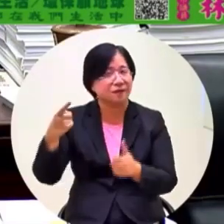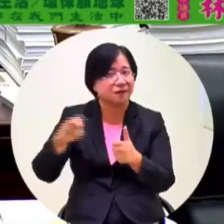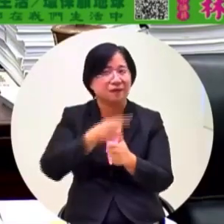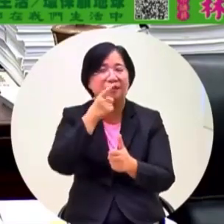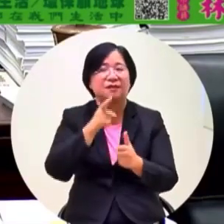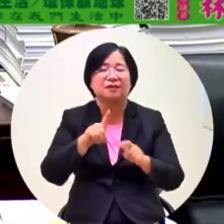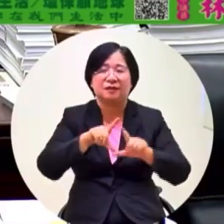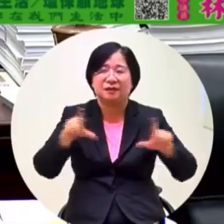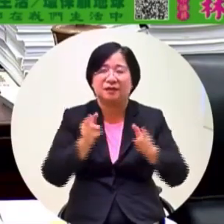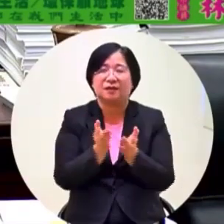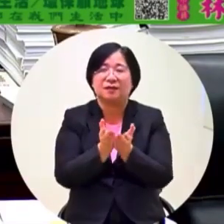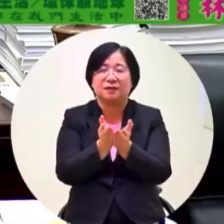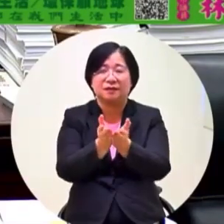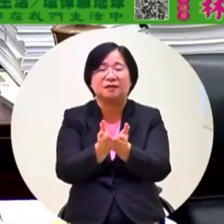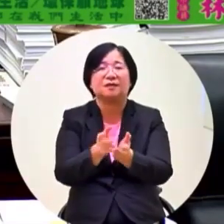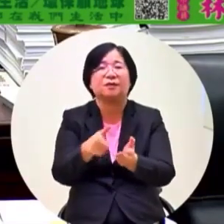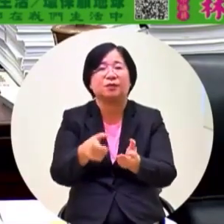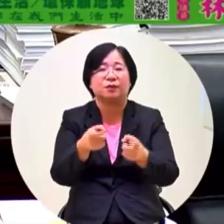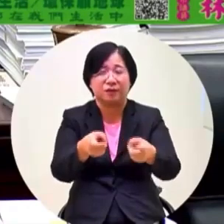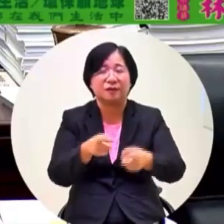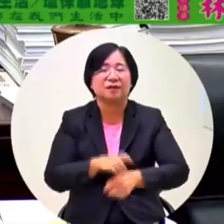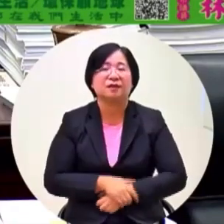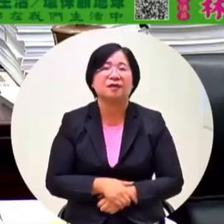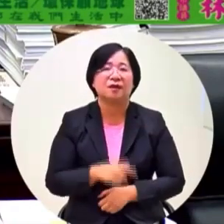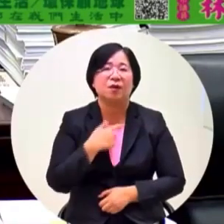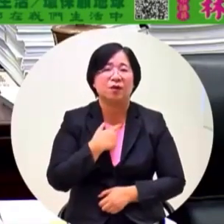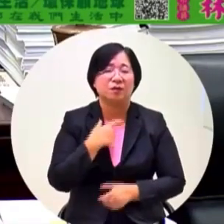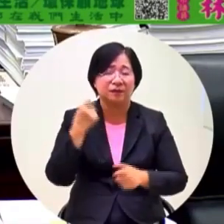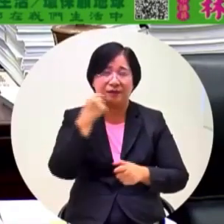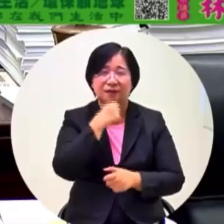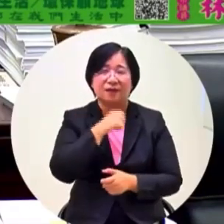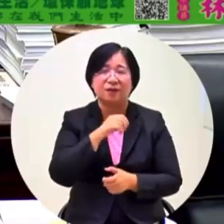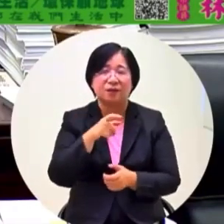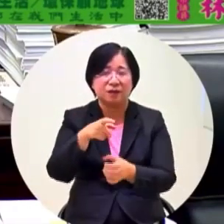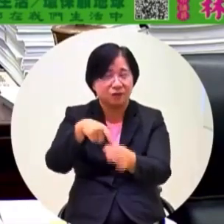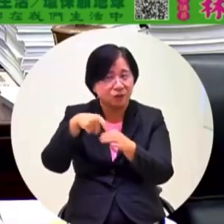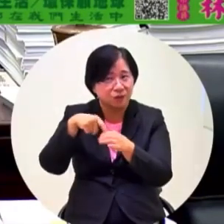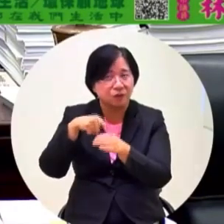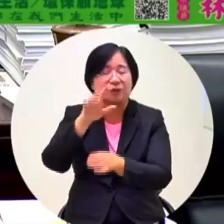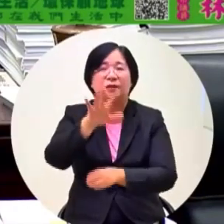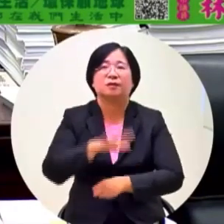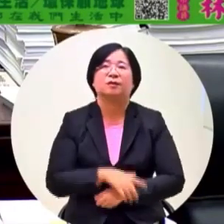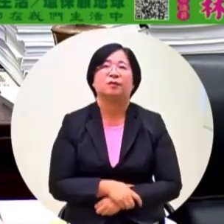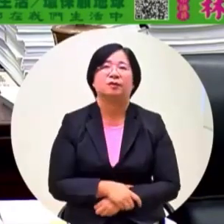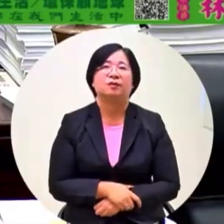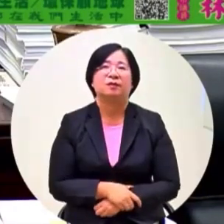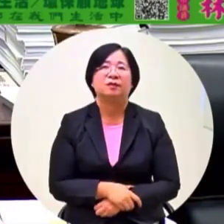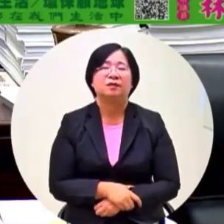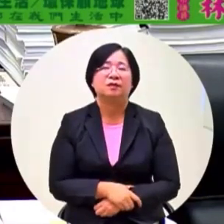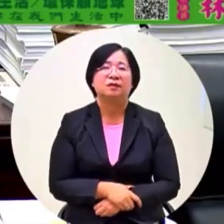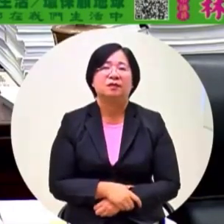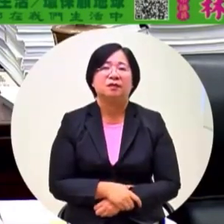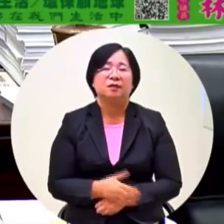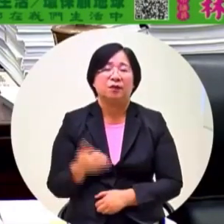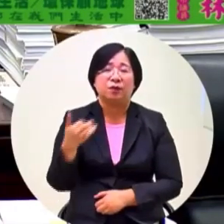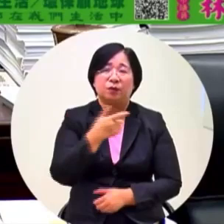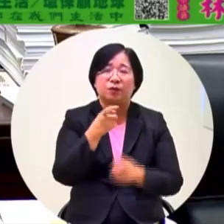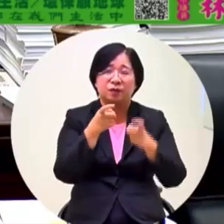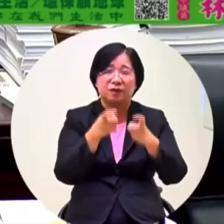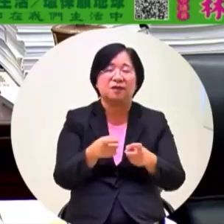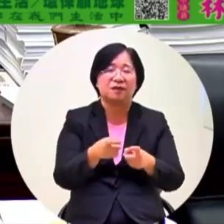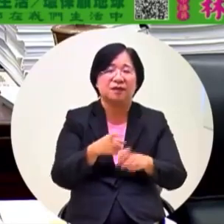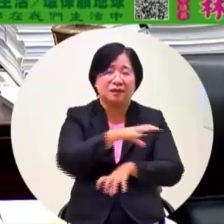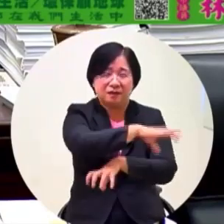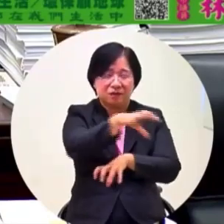造我们整个台湾外汇的很多的，赚了很多的钱。那我们来看看渔港周边的排水系统，